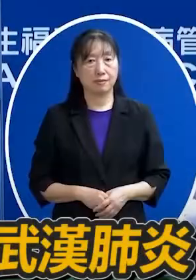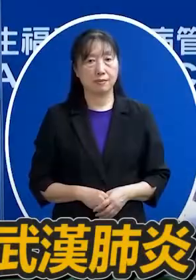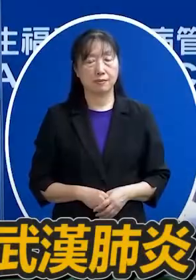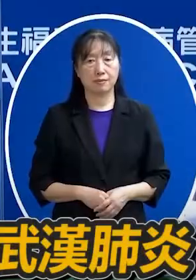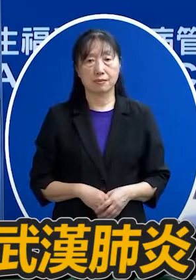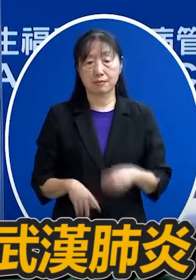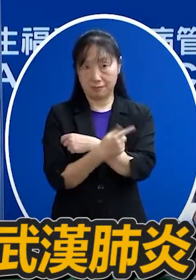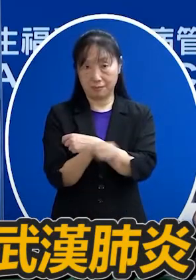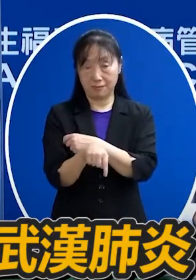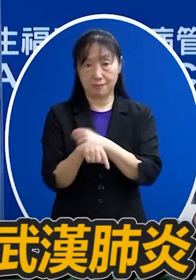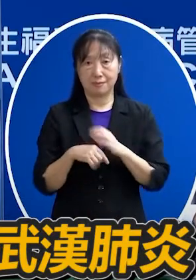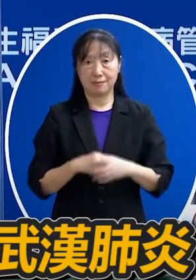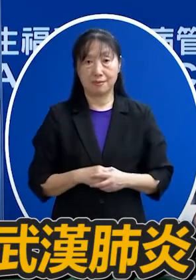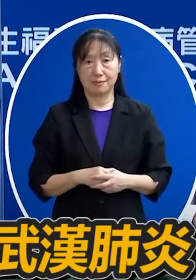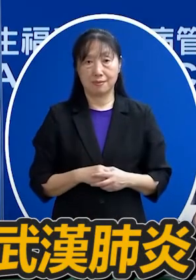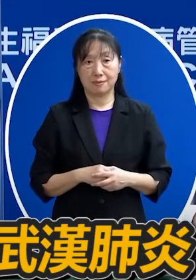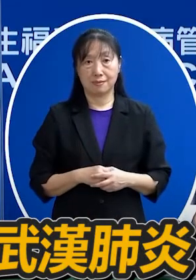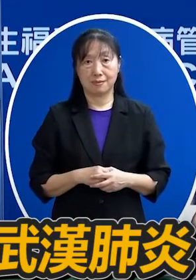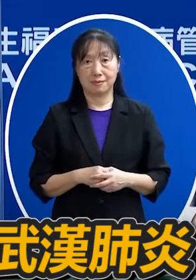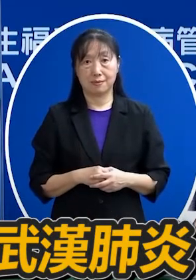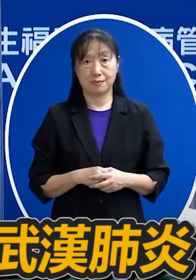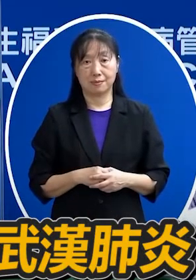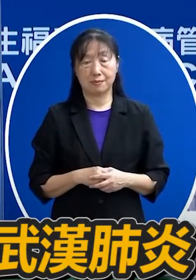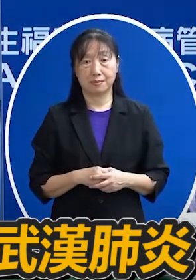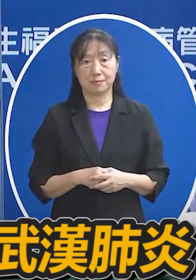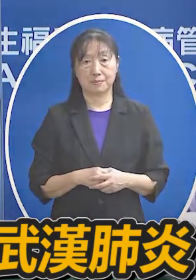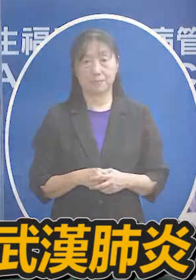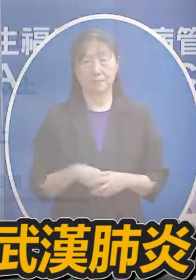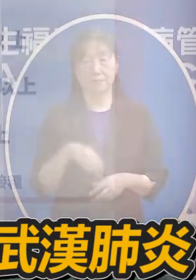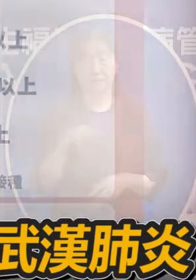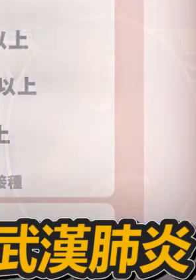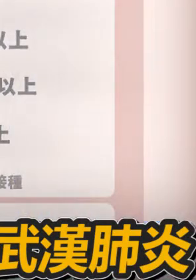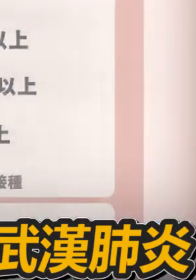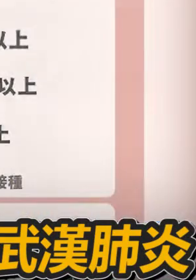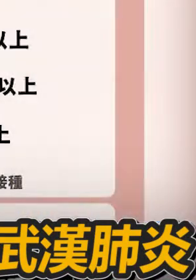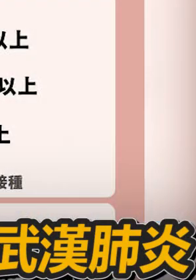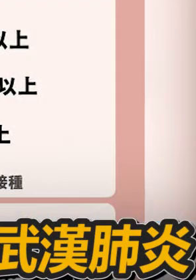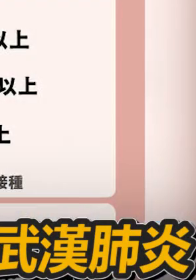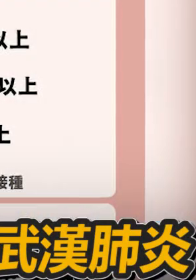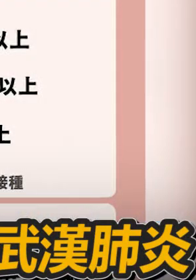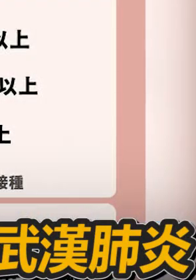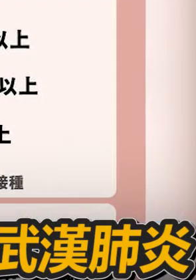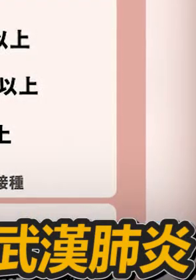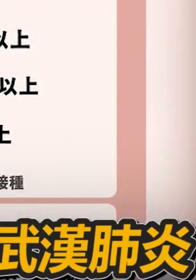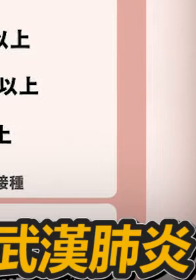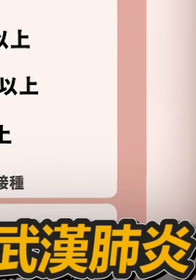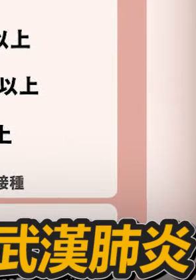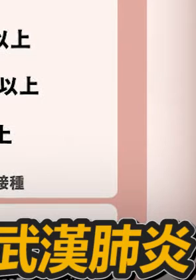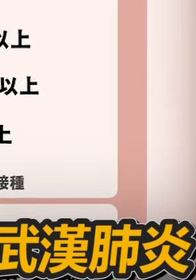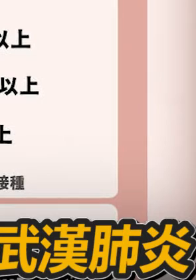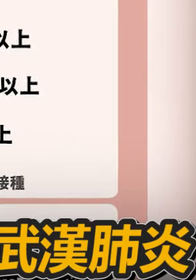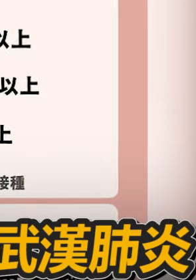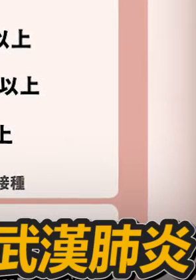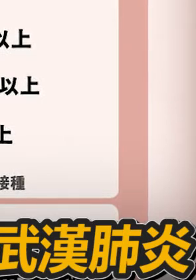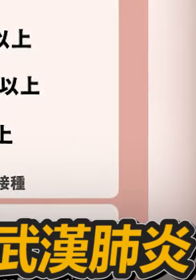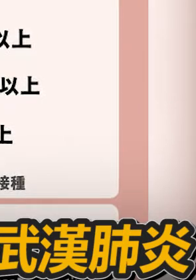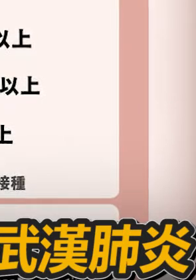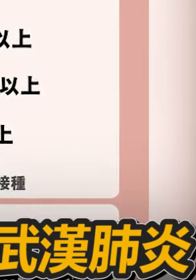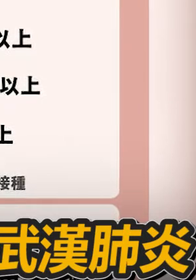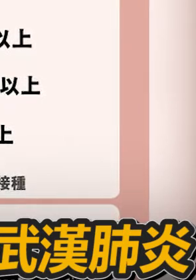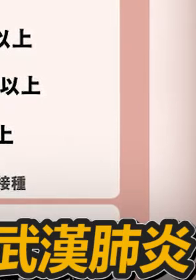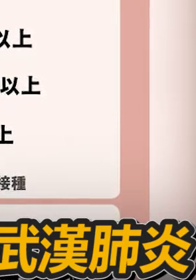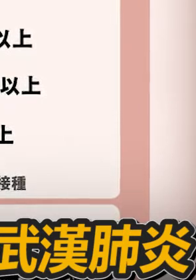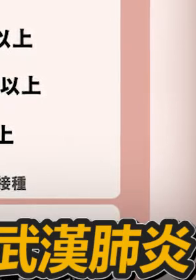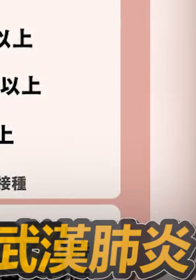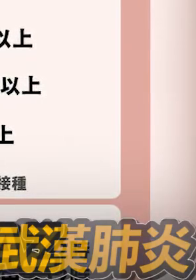第16期，我们同时都主要是供应在打 BNT、莫德纳、AG 的第二剂，即已